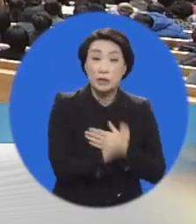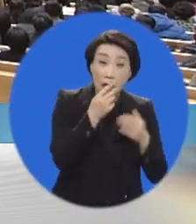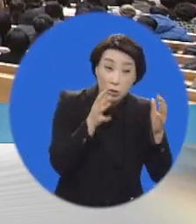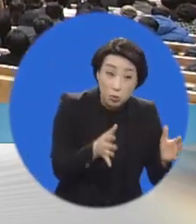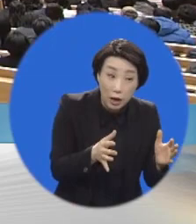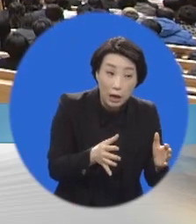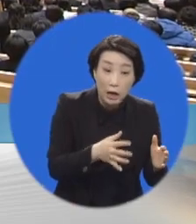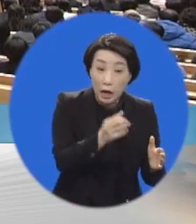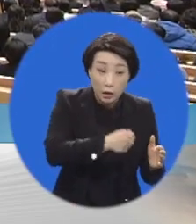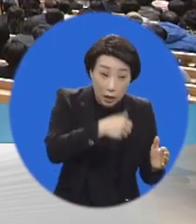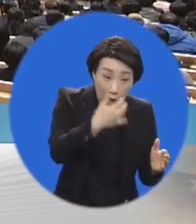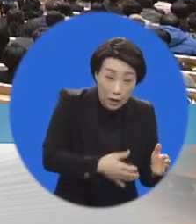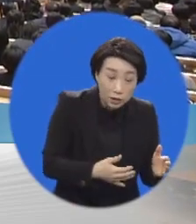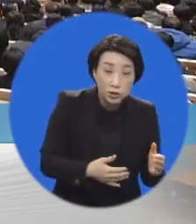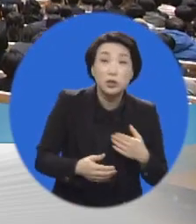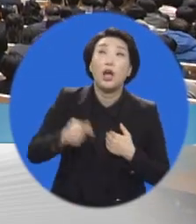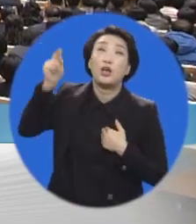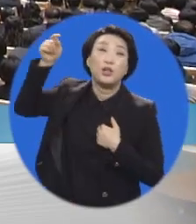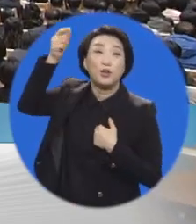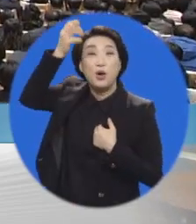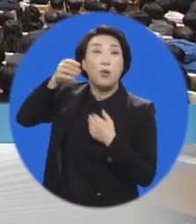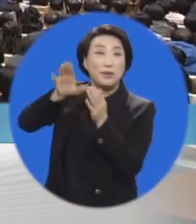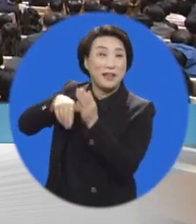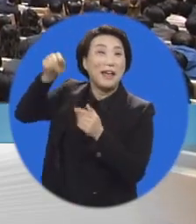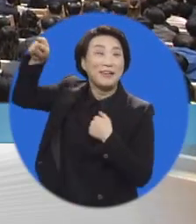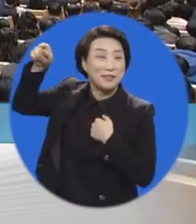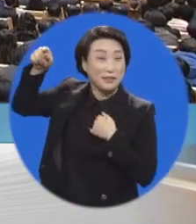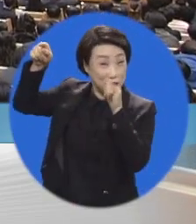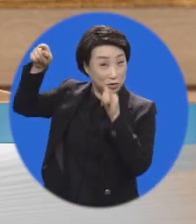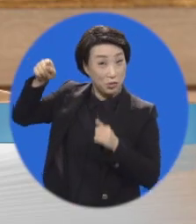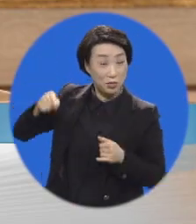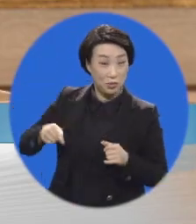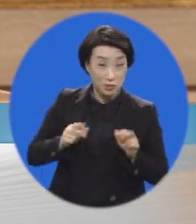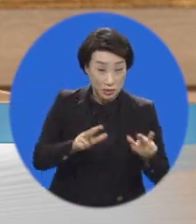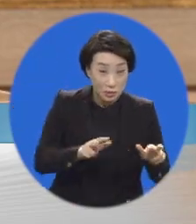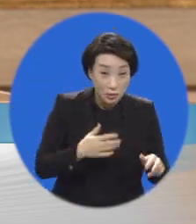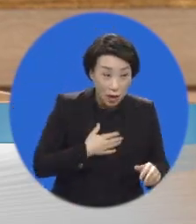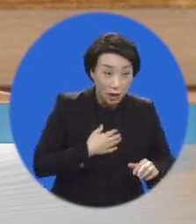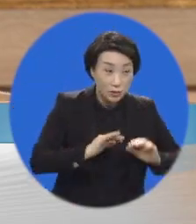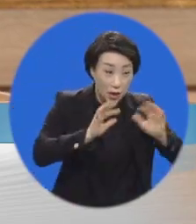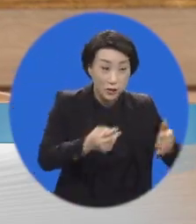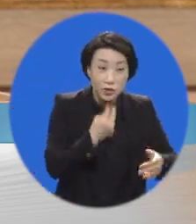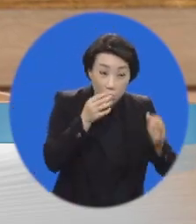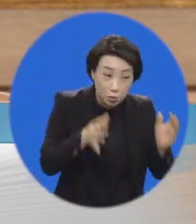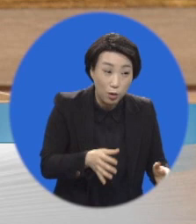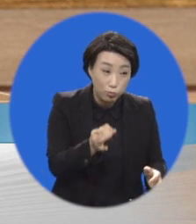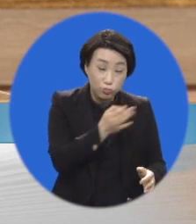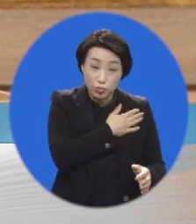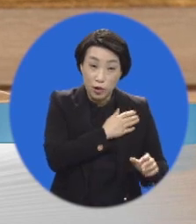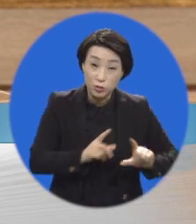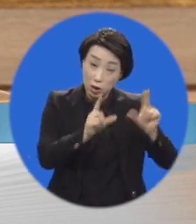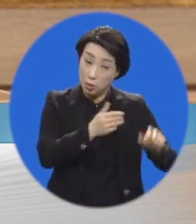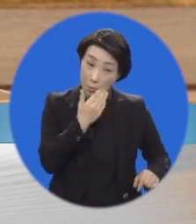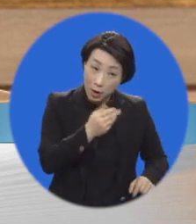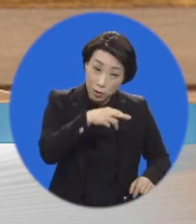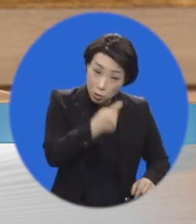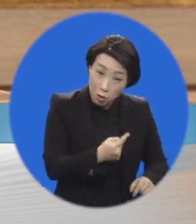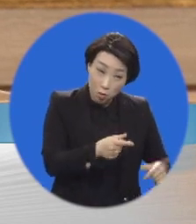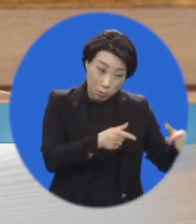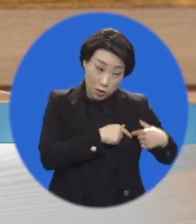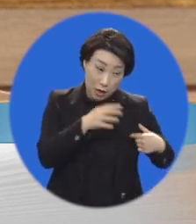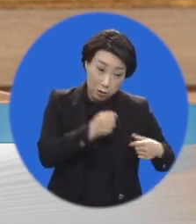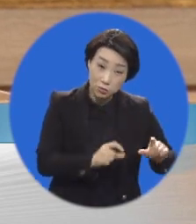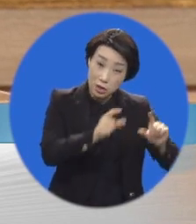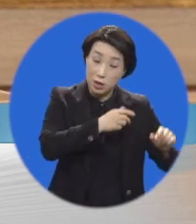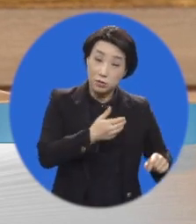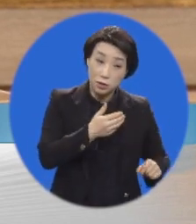못하는 것은 영혼의 나라에 가서 내가 비록 세상에서 부자로 살 수 있어도, 명예를 가지고 살 수